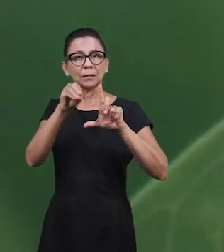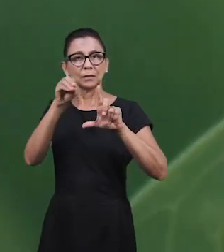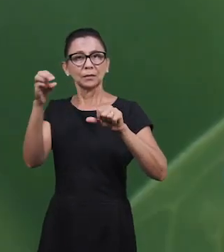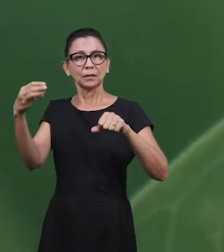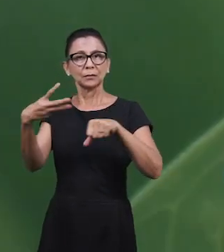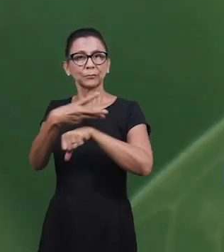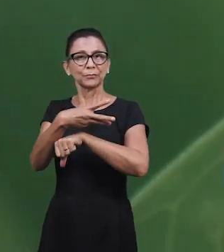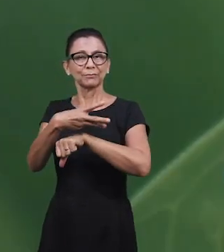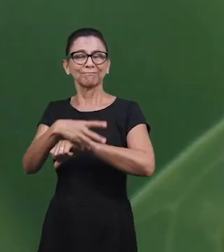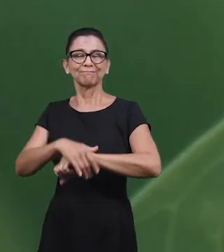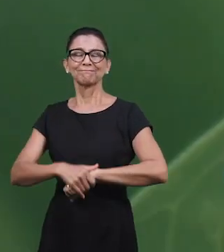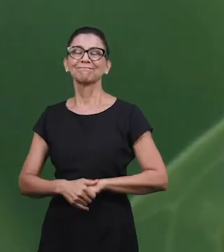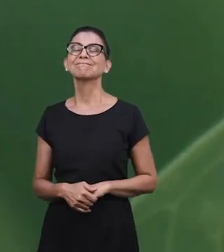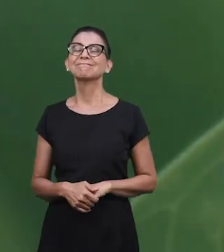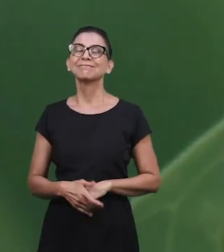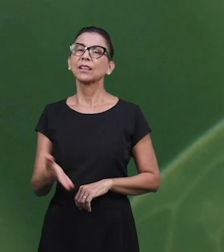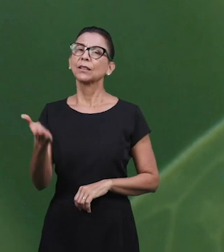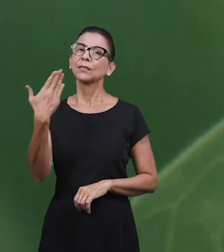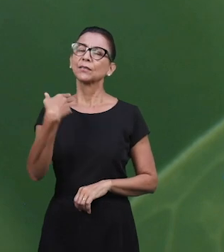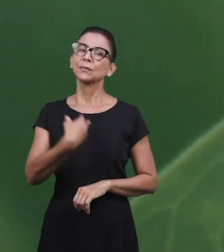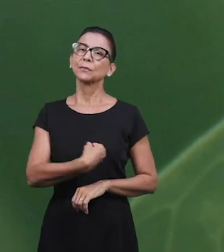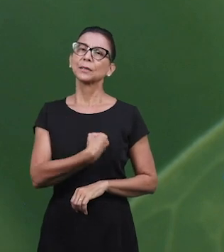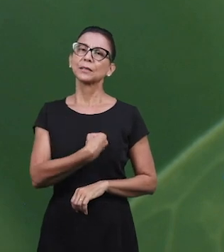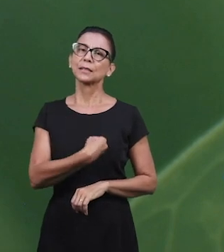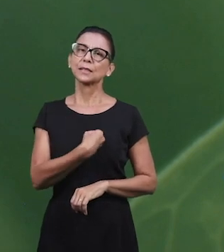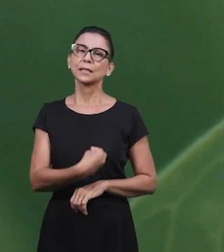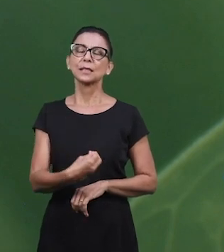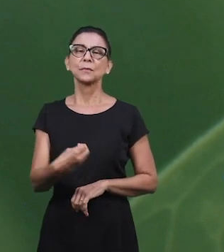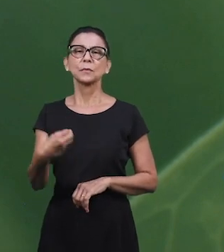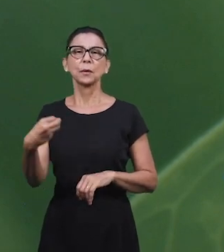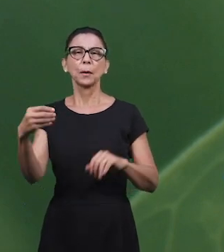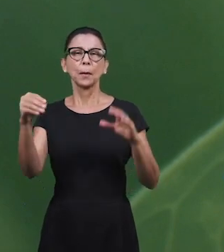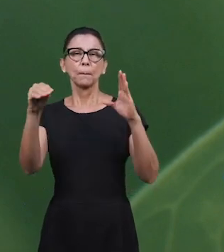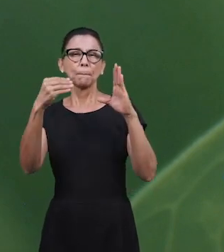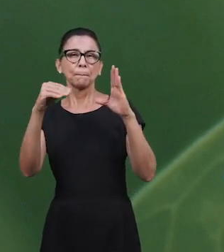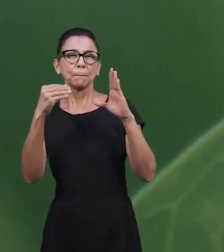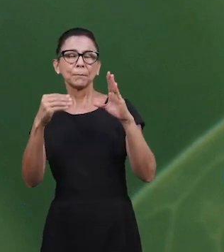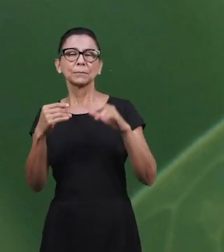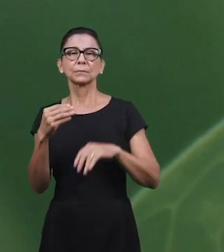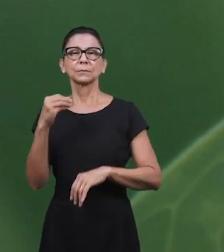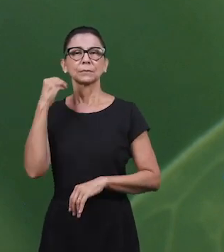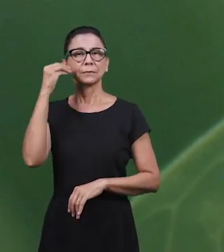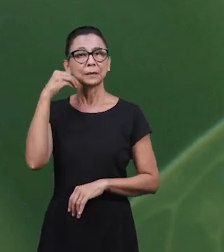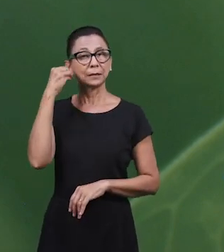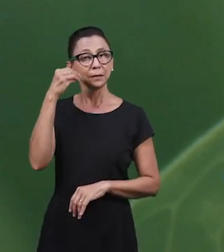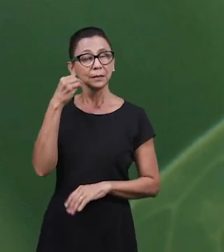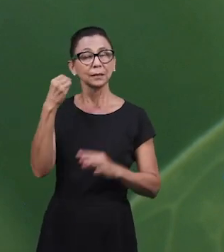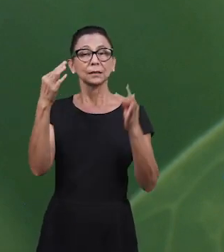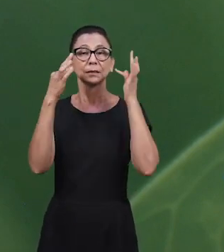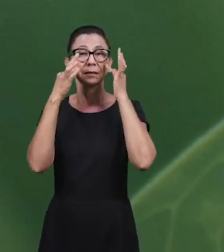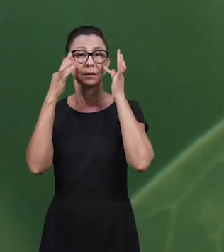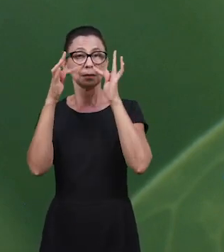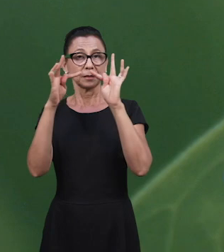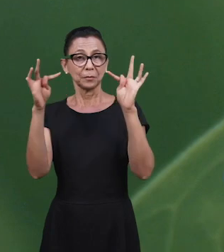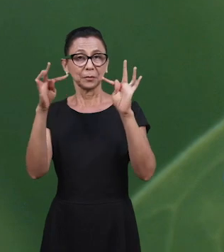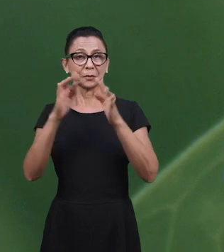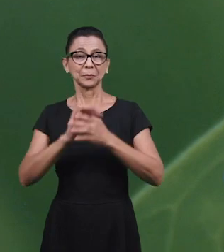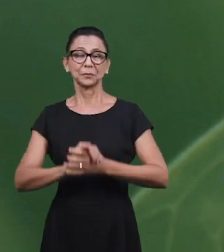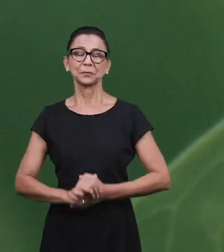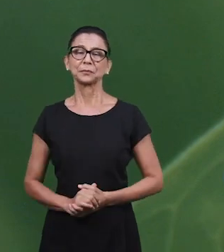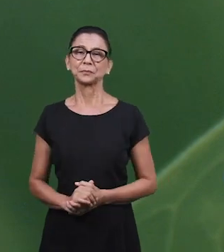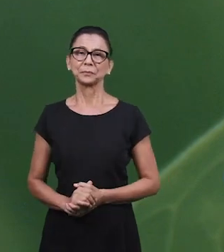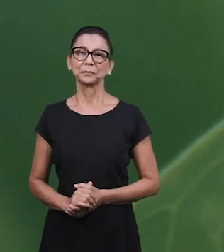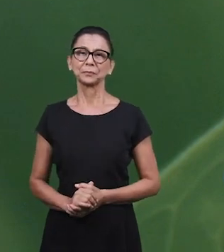Participez. Envoyez votre message, votre expérience, votre témoignage. Dans la